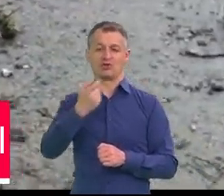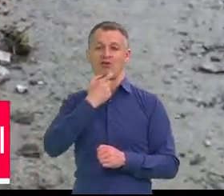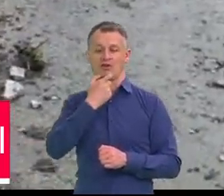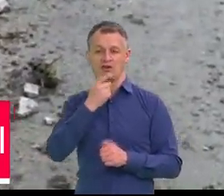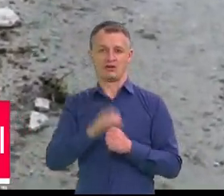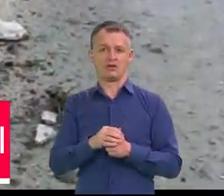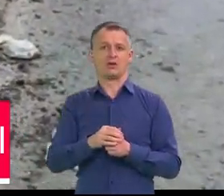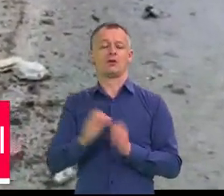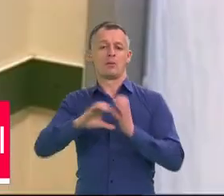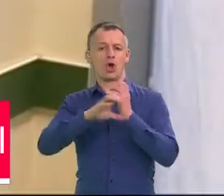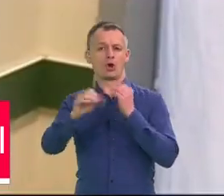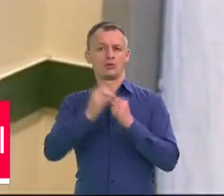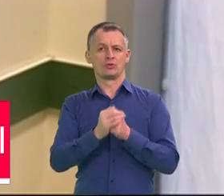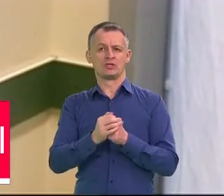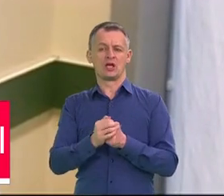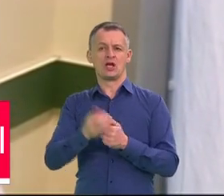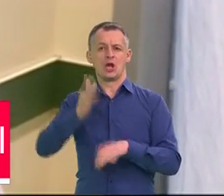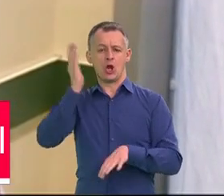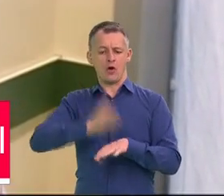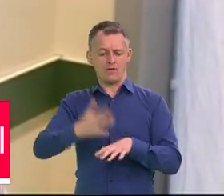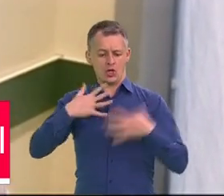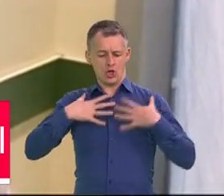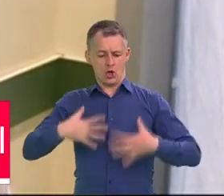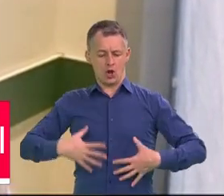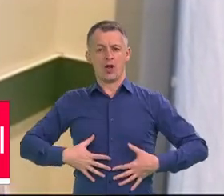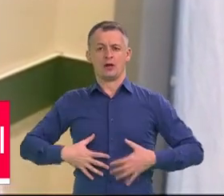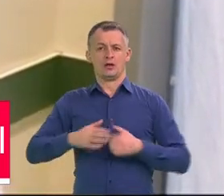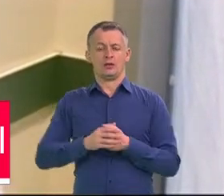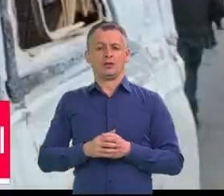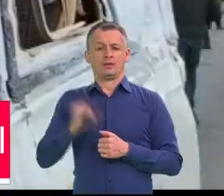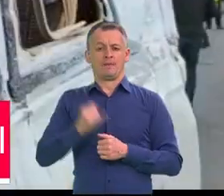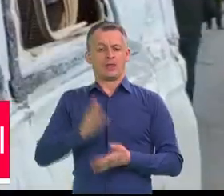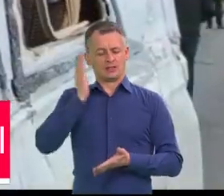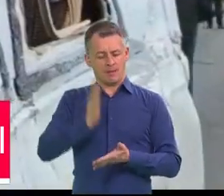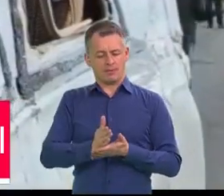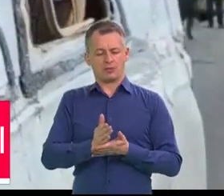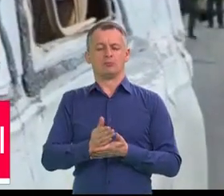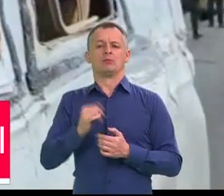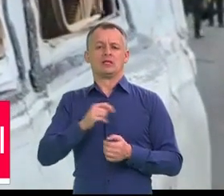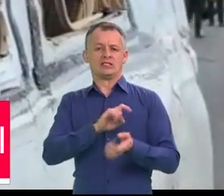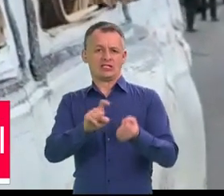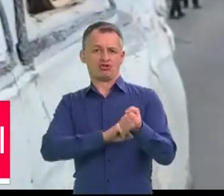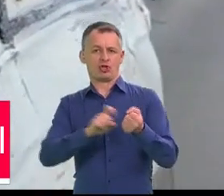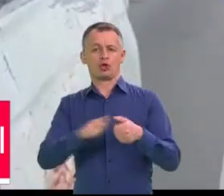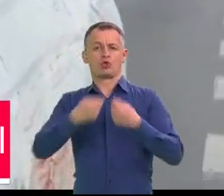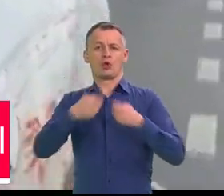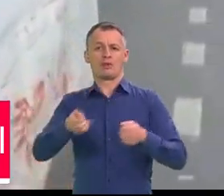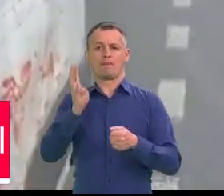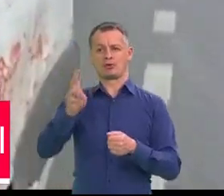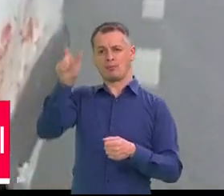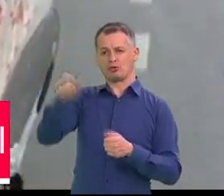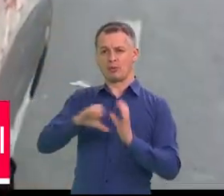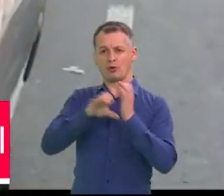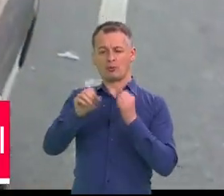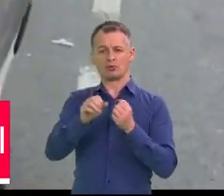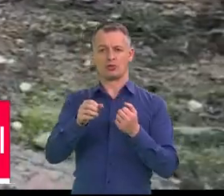un pacient conștient, care are contuzie toraco-abdominală, este stabil hemodinamic. Toate celelalte 14 persoane aflate în microbus sunt în afara